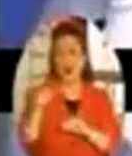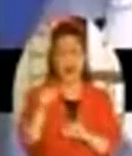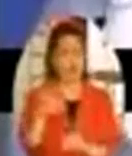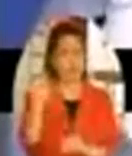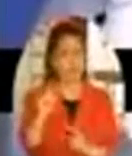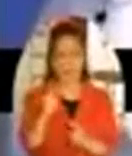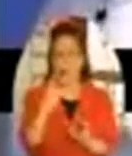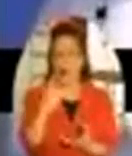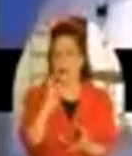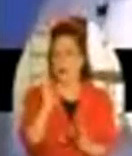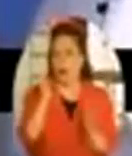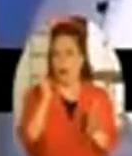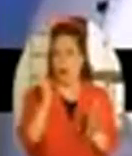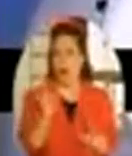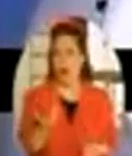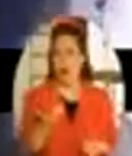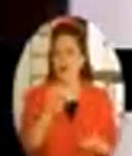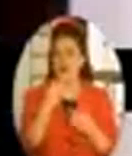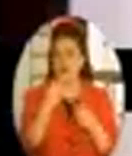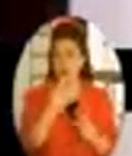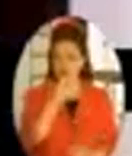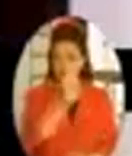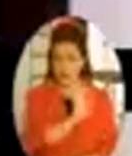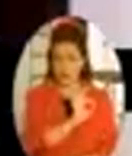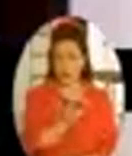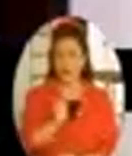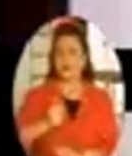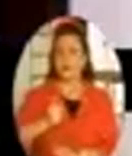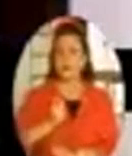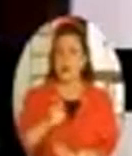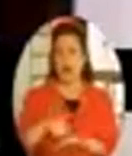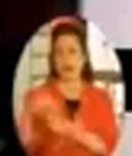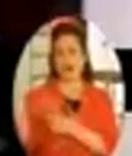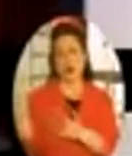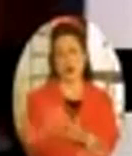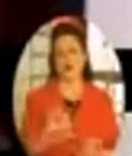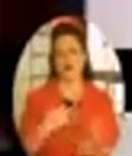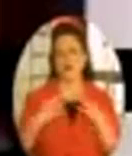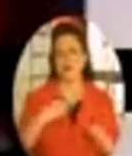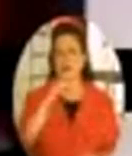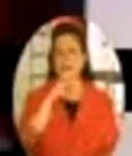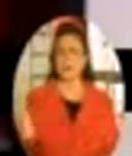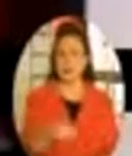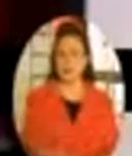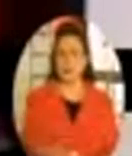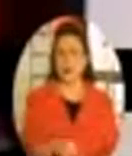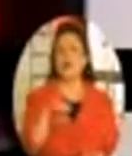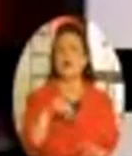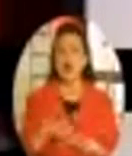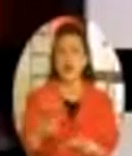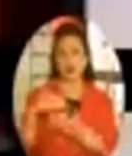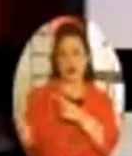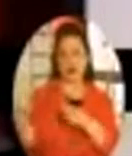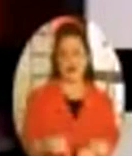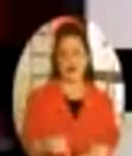אירוע חמור. ותשובה לשאלתך במשפט אחד, צה"ל ימשיך להביא פצועים מסוריה, ימשיך להוביל אותם,